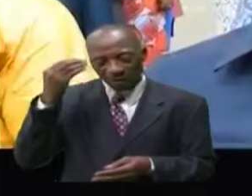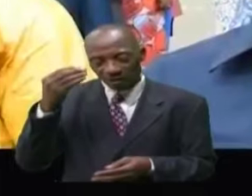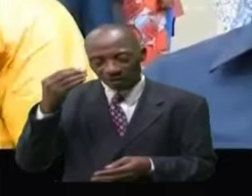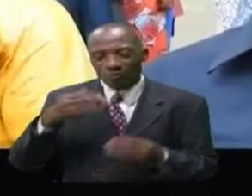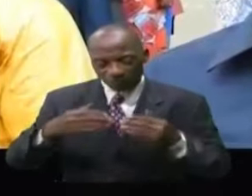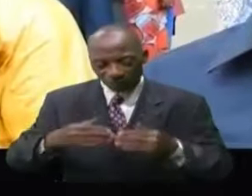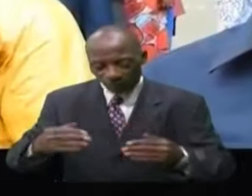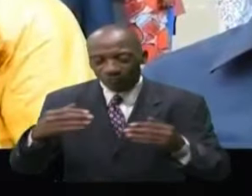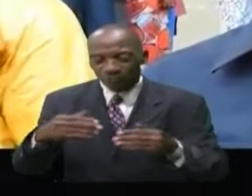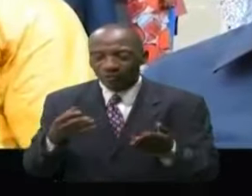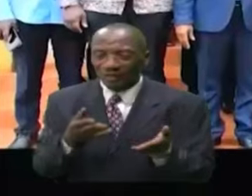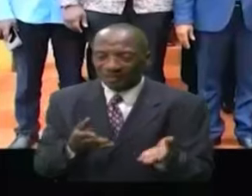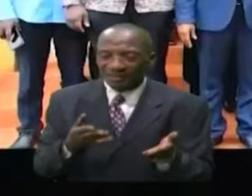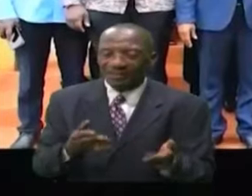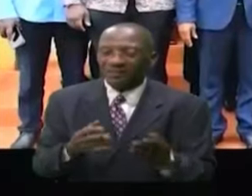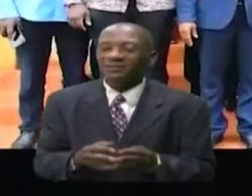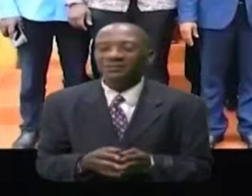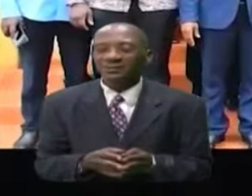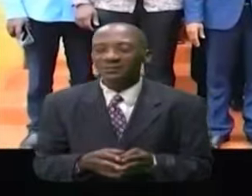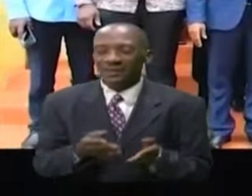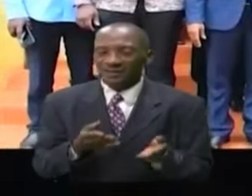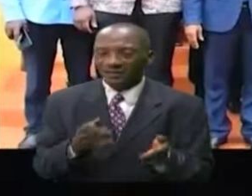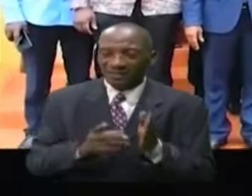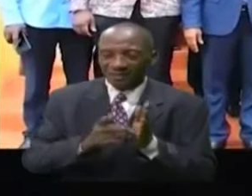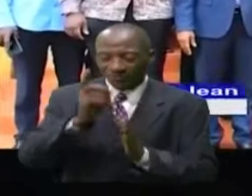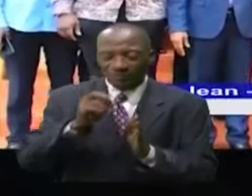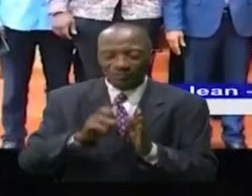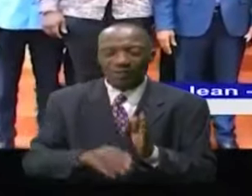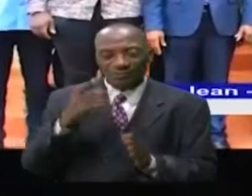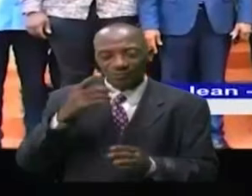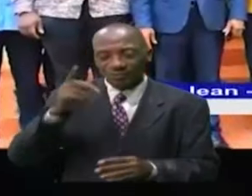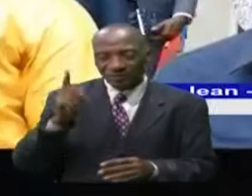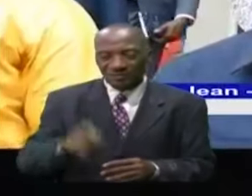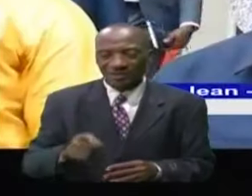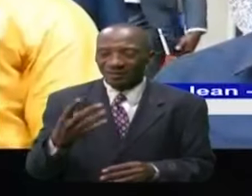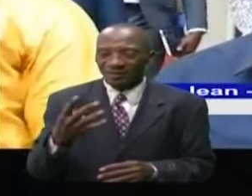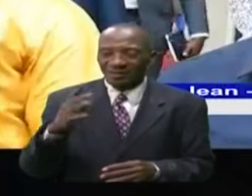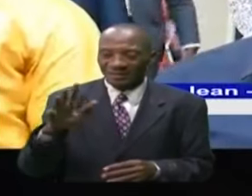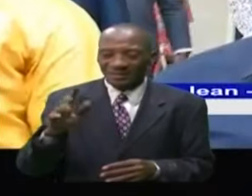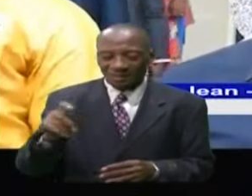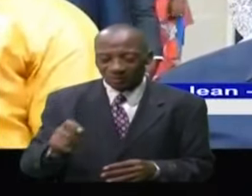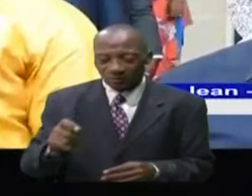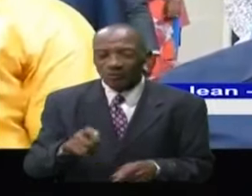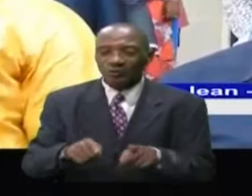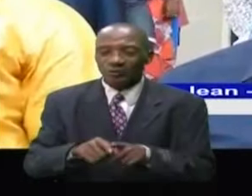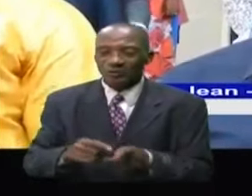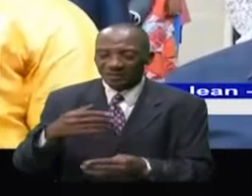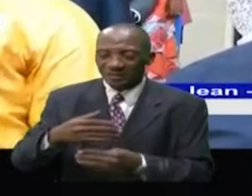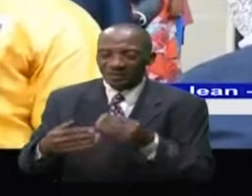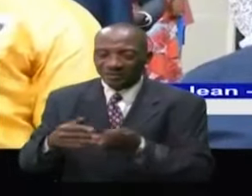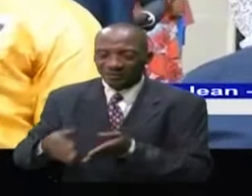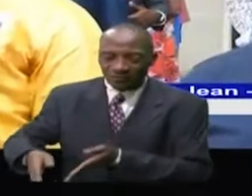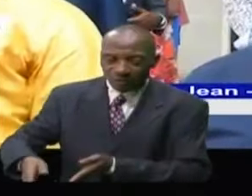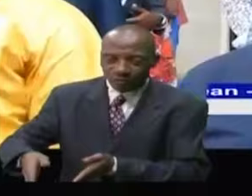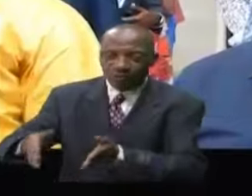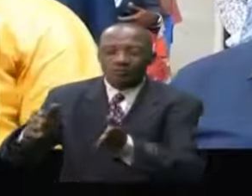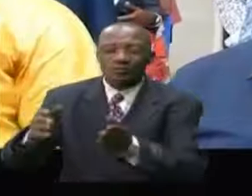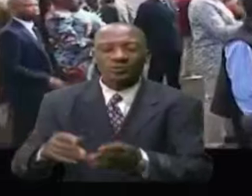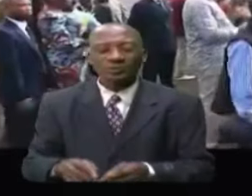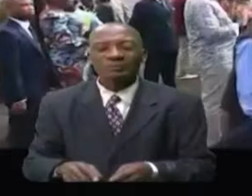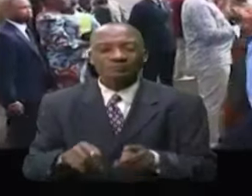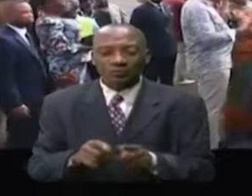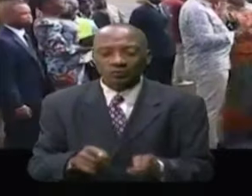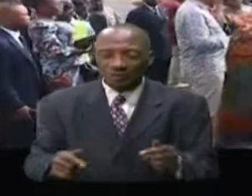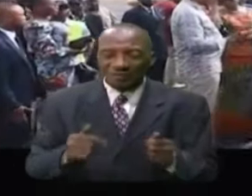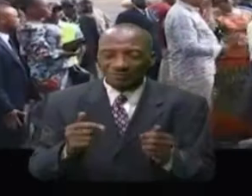sont faits ici par le gouvernement provincial en ce qui concerne les infrastructures et la vie socio-économique en général. Et nous allons